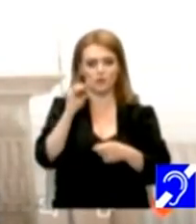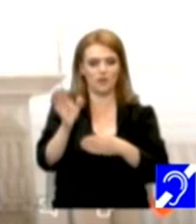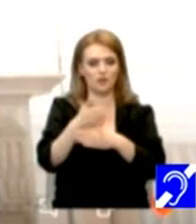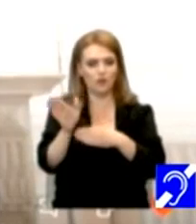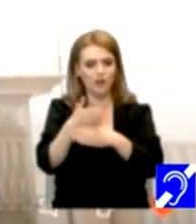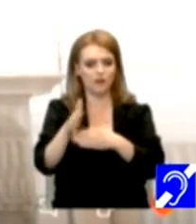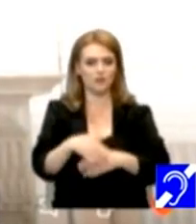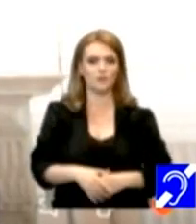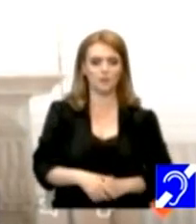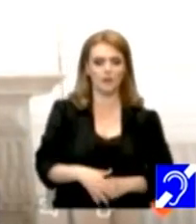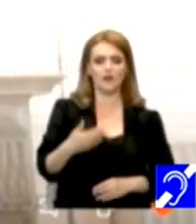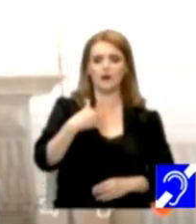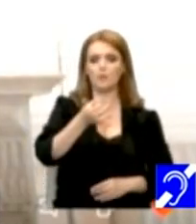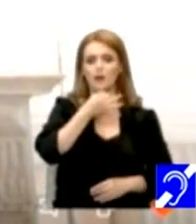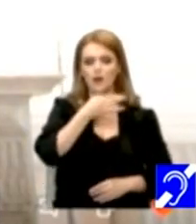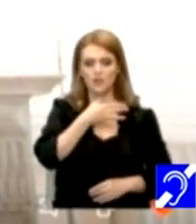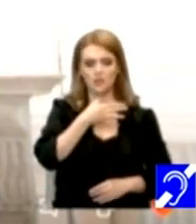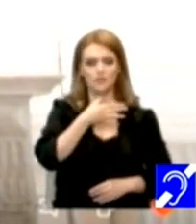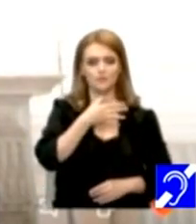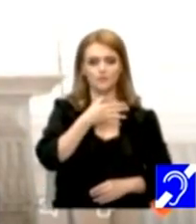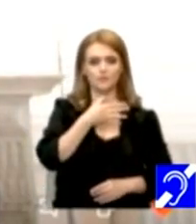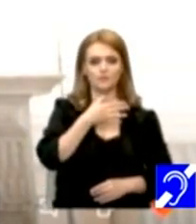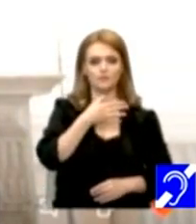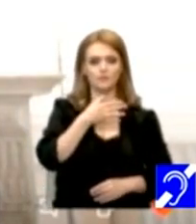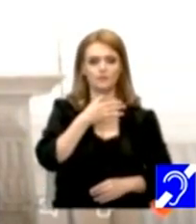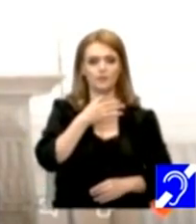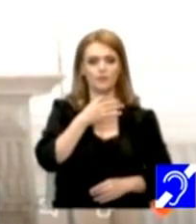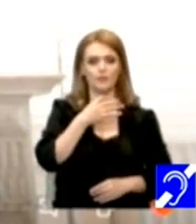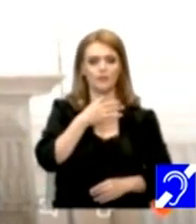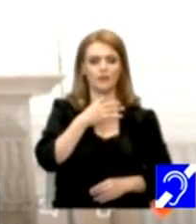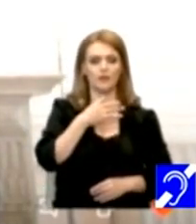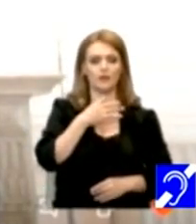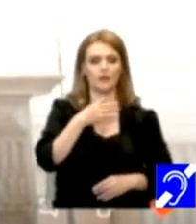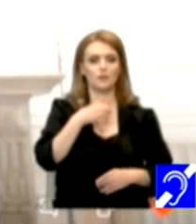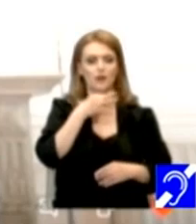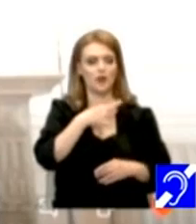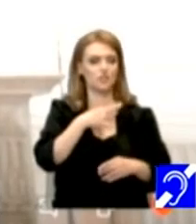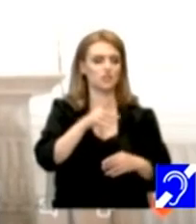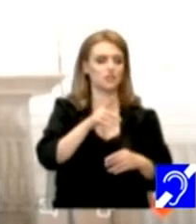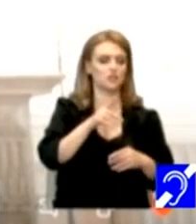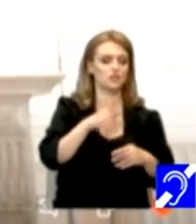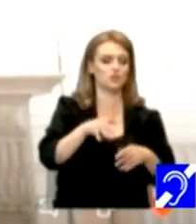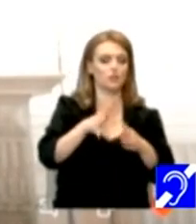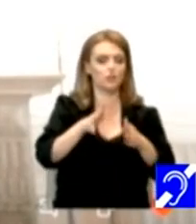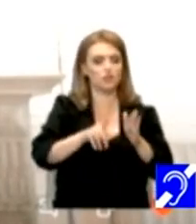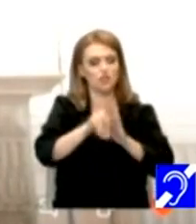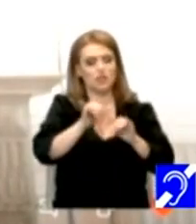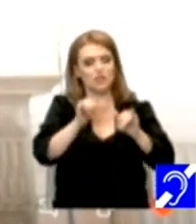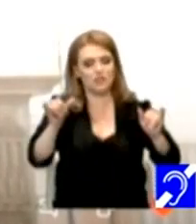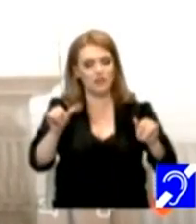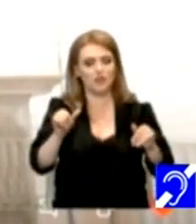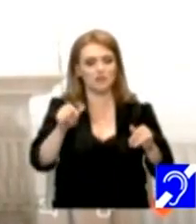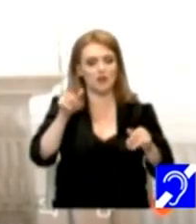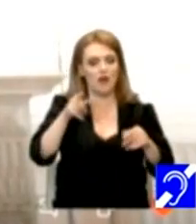Îmi place practica de a avea servicii publice digitale în aceste